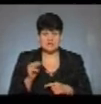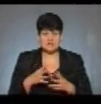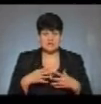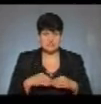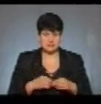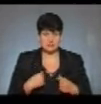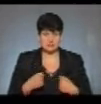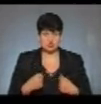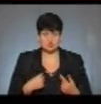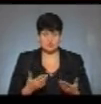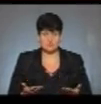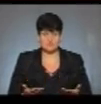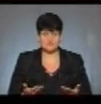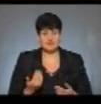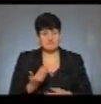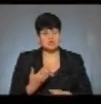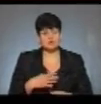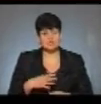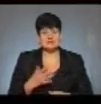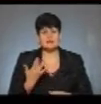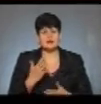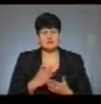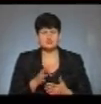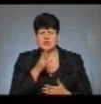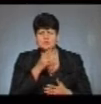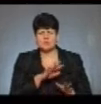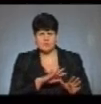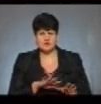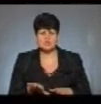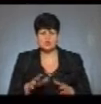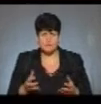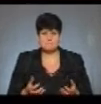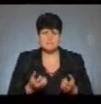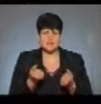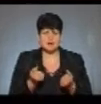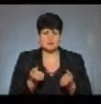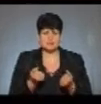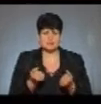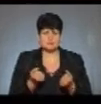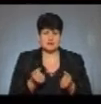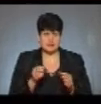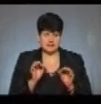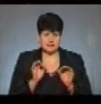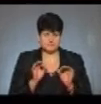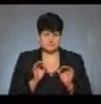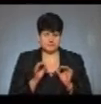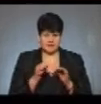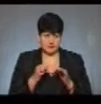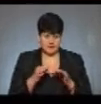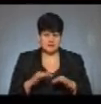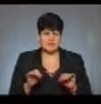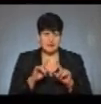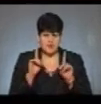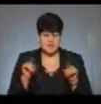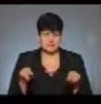для цього. Ваше таке очікування, скільки часу має пройти, щоб таке підтримали легалізацію і випрацювали